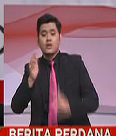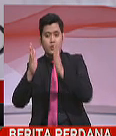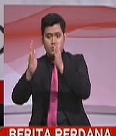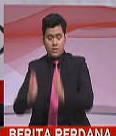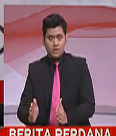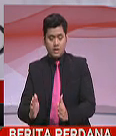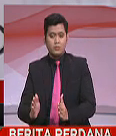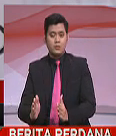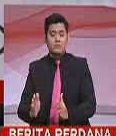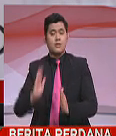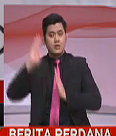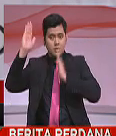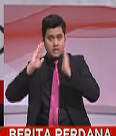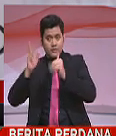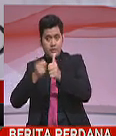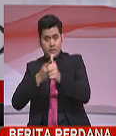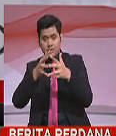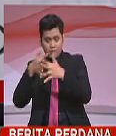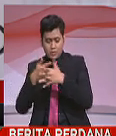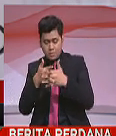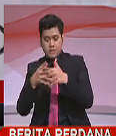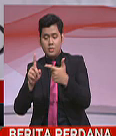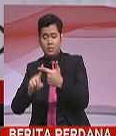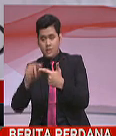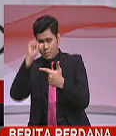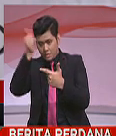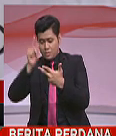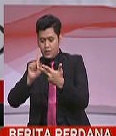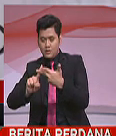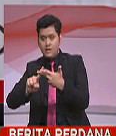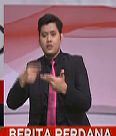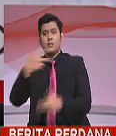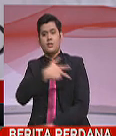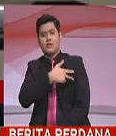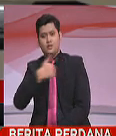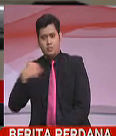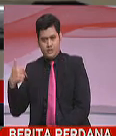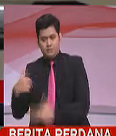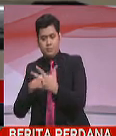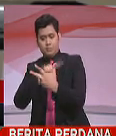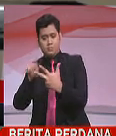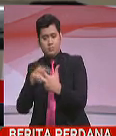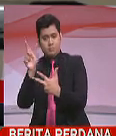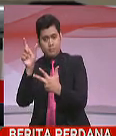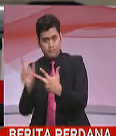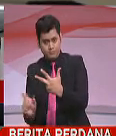Amerika Syarikat 1 kes, negara India 1 kes dan Indonesia 1 kes.